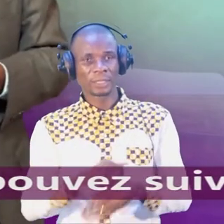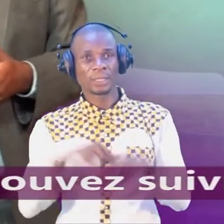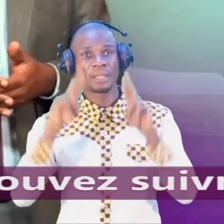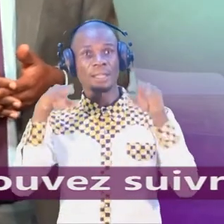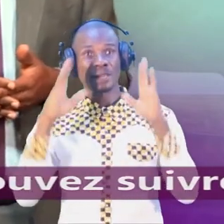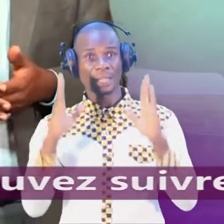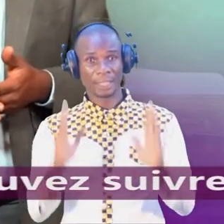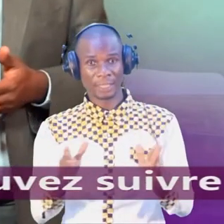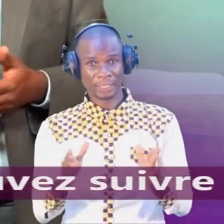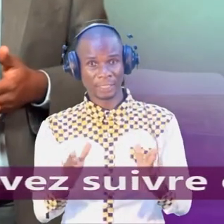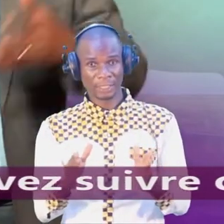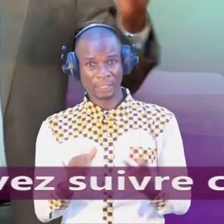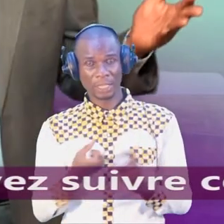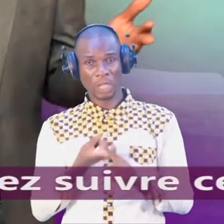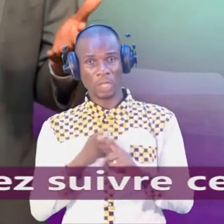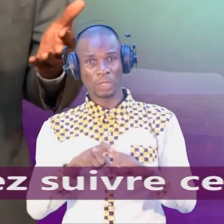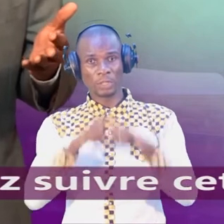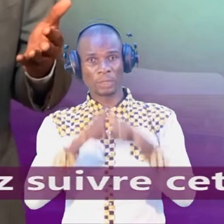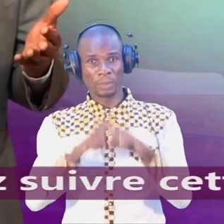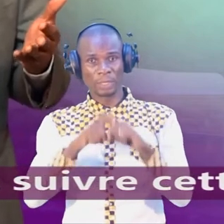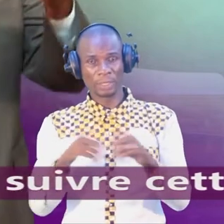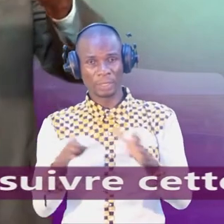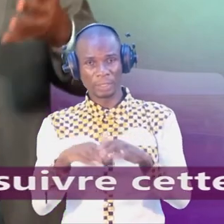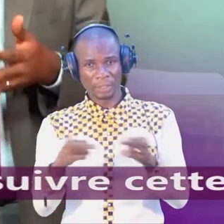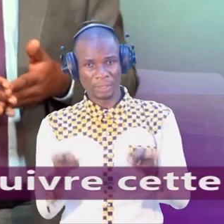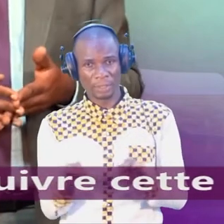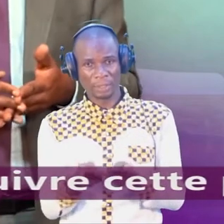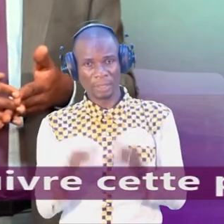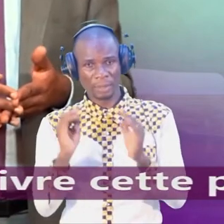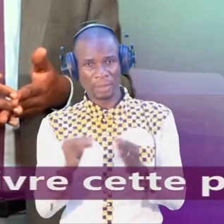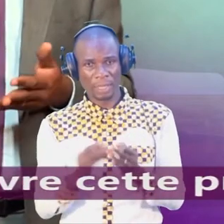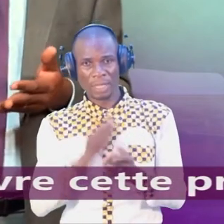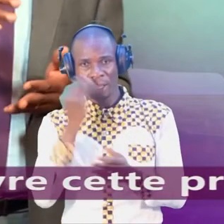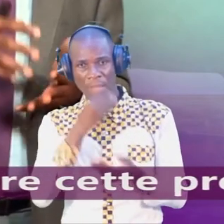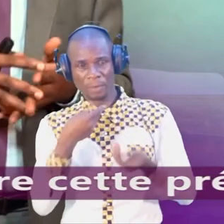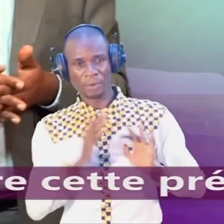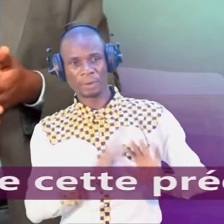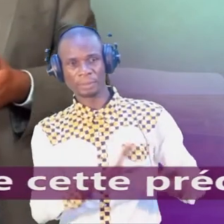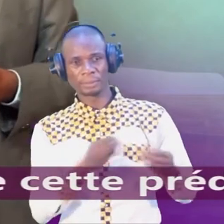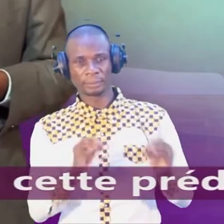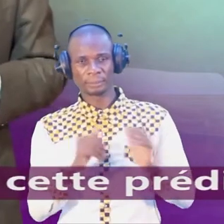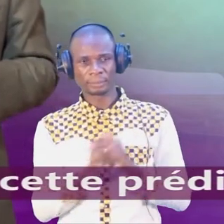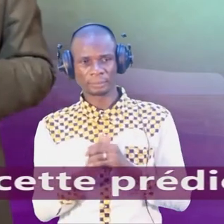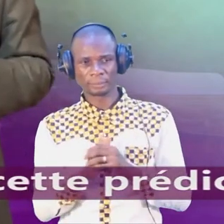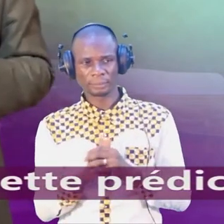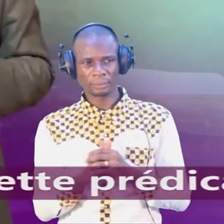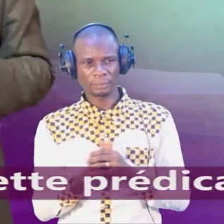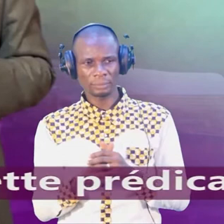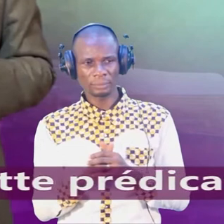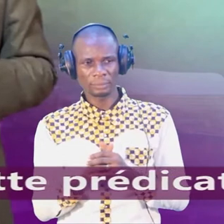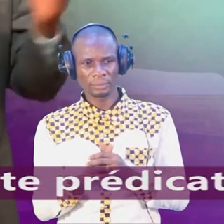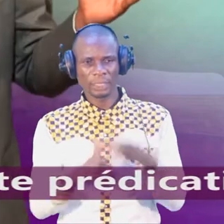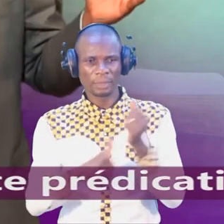wanaongezeka lakini kwa nafasi wakati huu huu pia maadili ya watu yanapunguka?